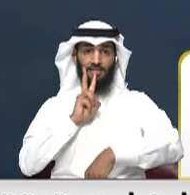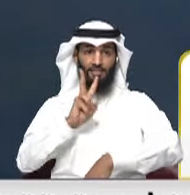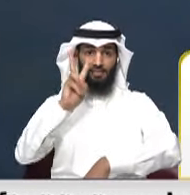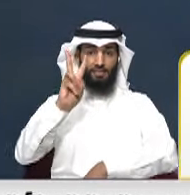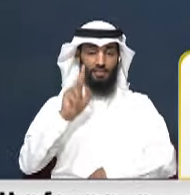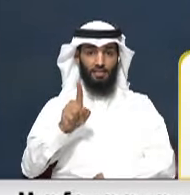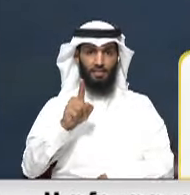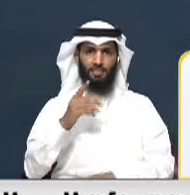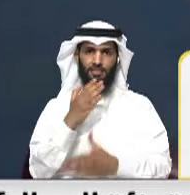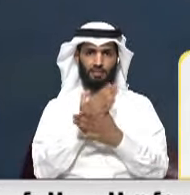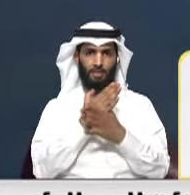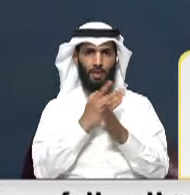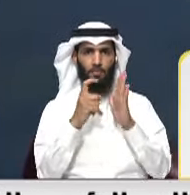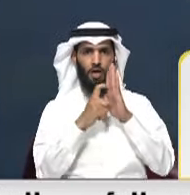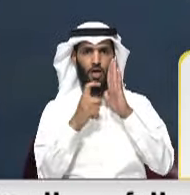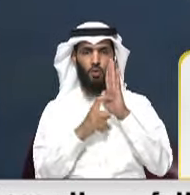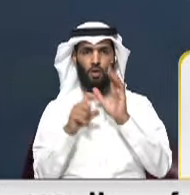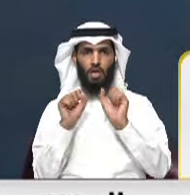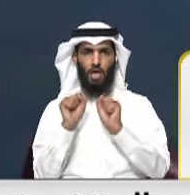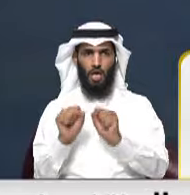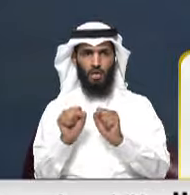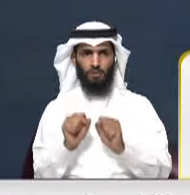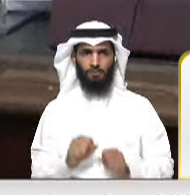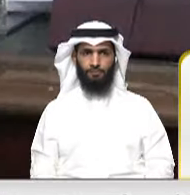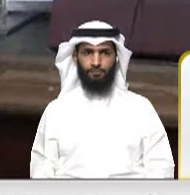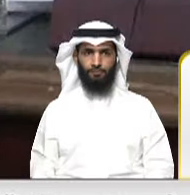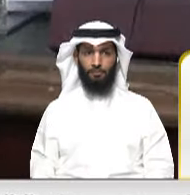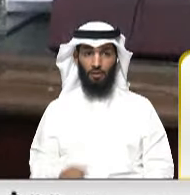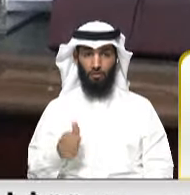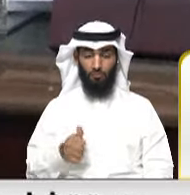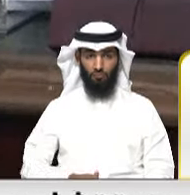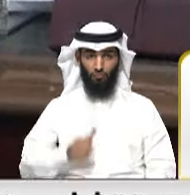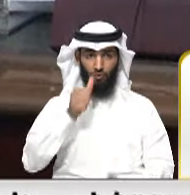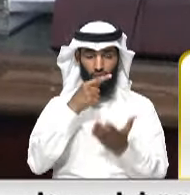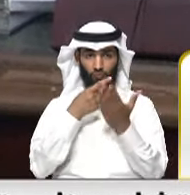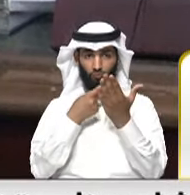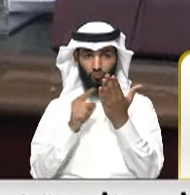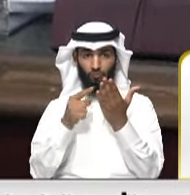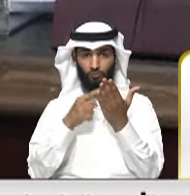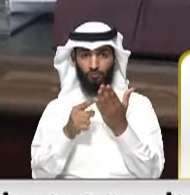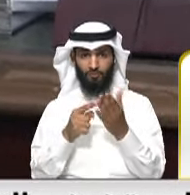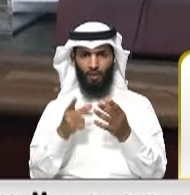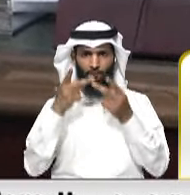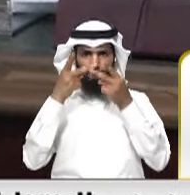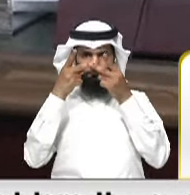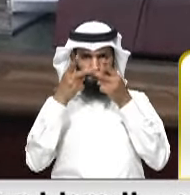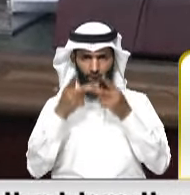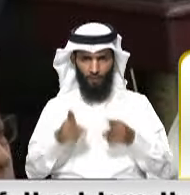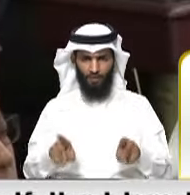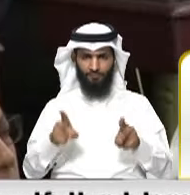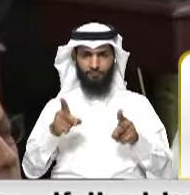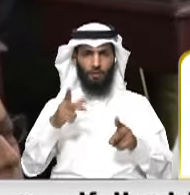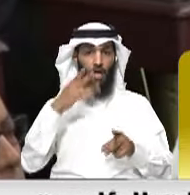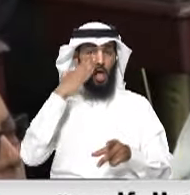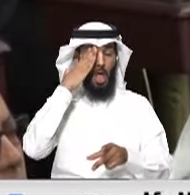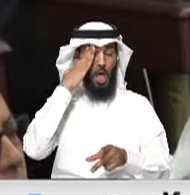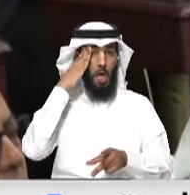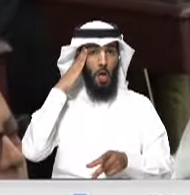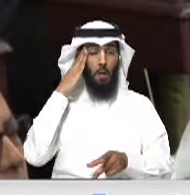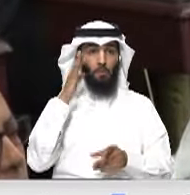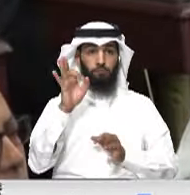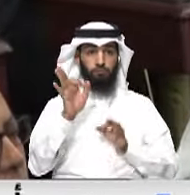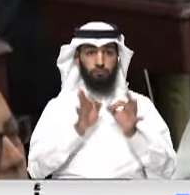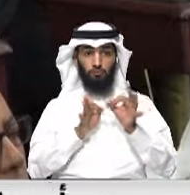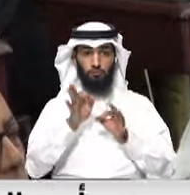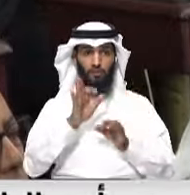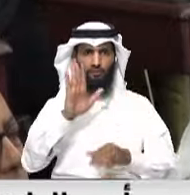للنظام الداخلي للمجلس انتخاب كرماني جاء في افتتاح جلسه لمجلس خبراء القياده بحضور